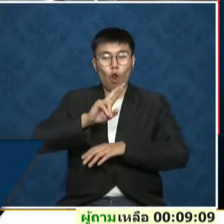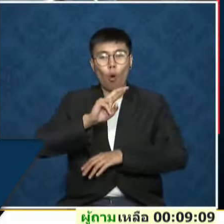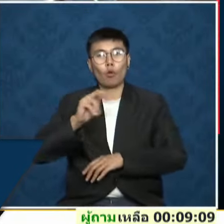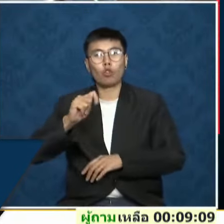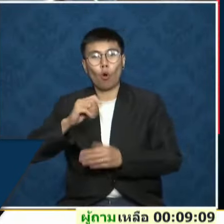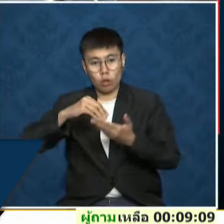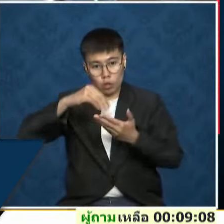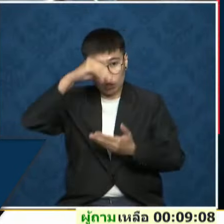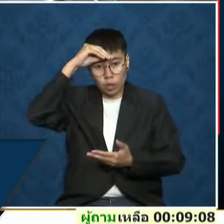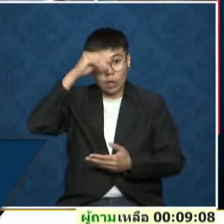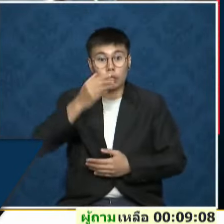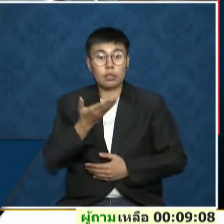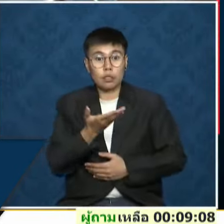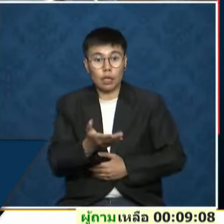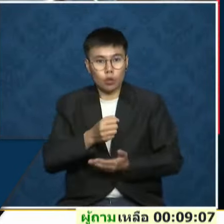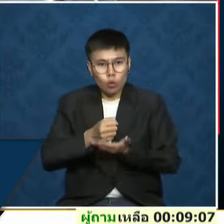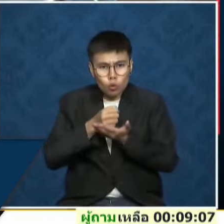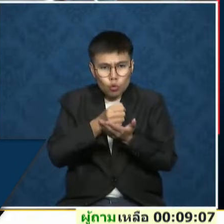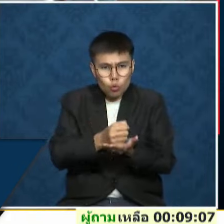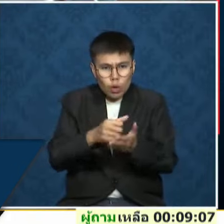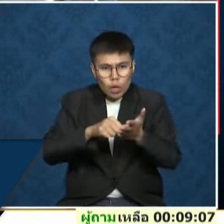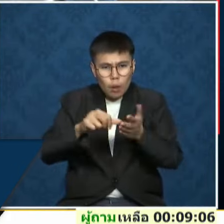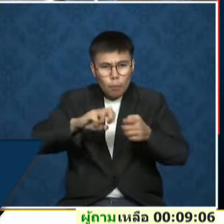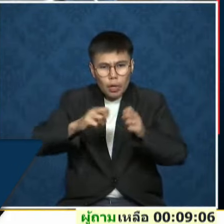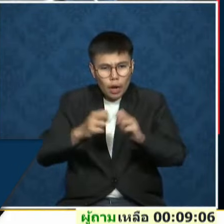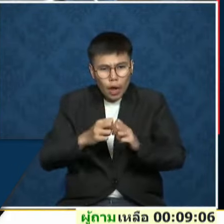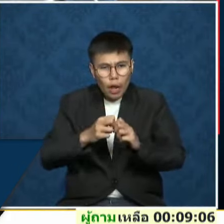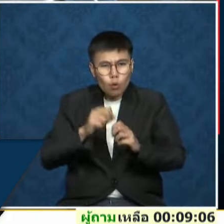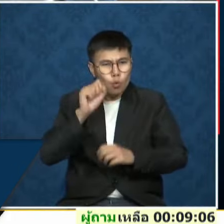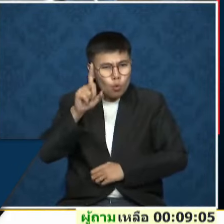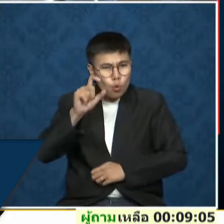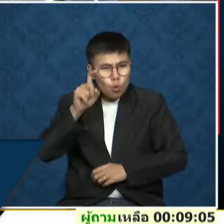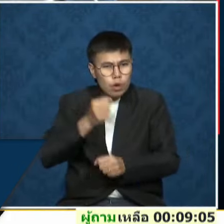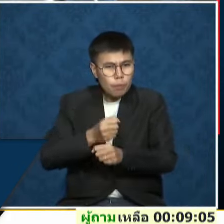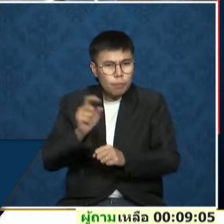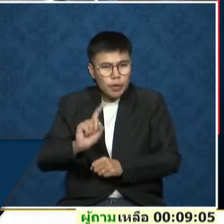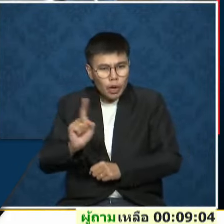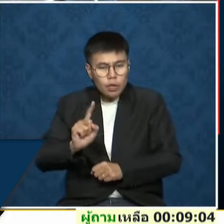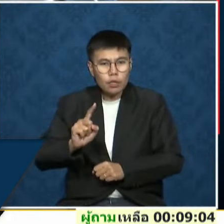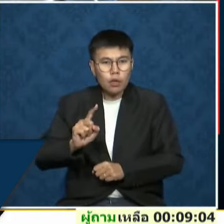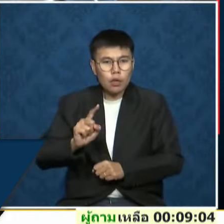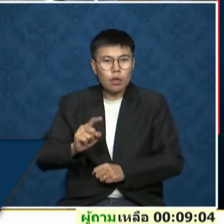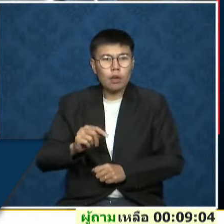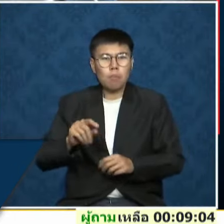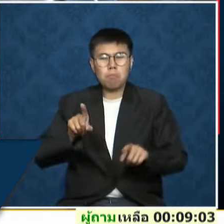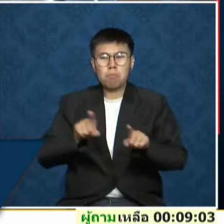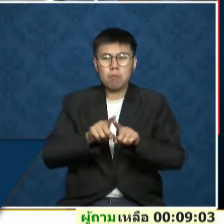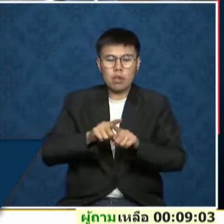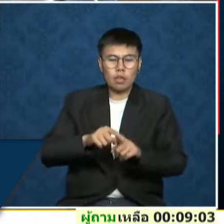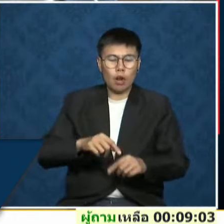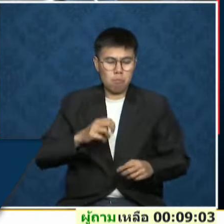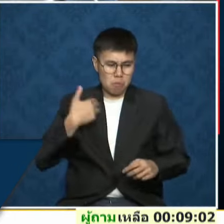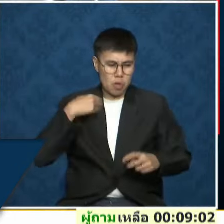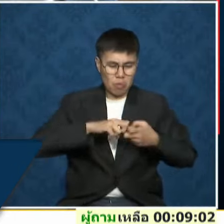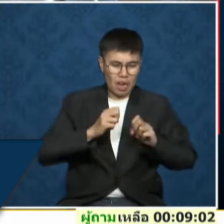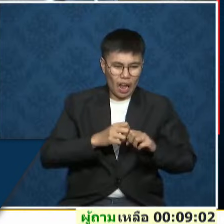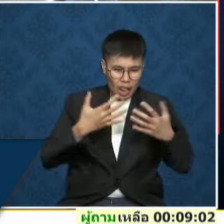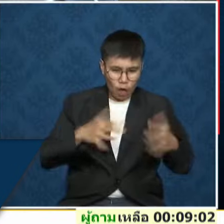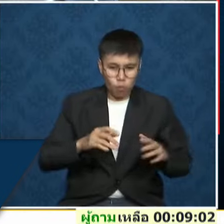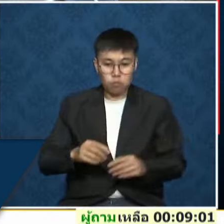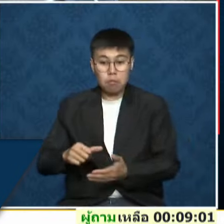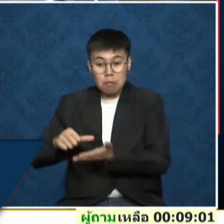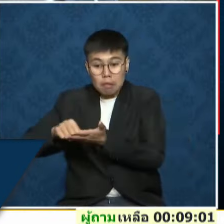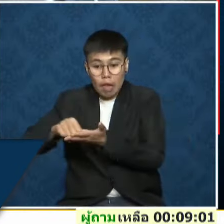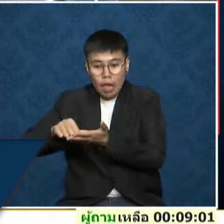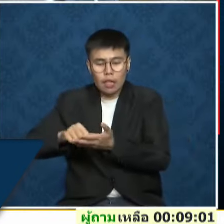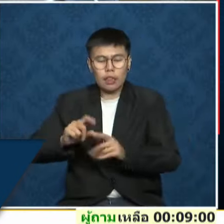จะมีมาตรการเร่งด่วนเพื่อแก้ไขอย่างไรโดยที่ไม่ใช่การทำแบบวัวหายล้อมคอกแต่อยากให้ท่านแก้ไขปั